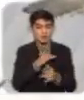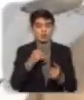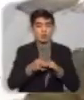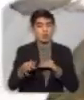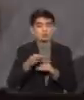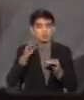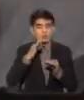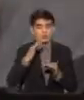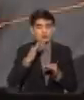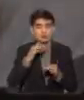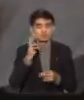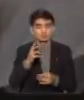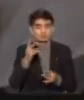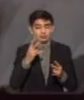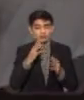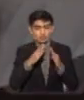уақытта пәтерге мұқтаж